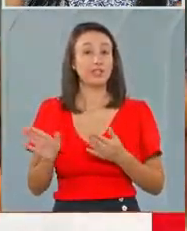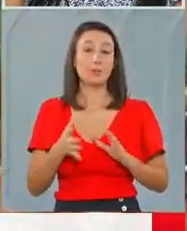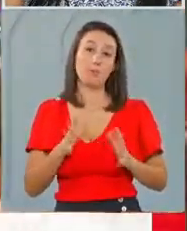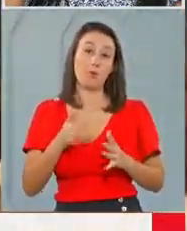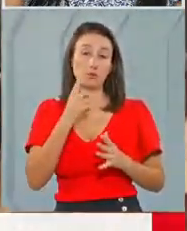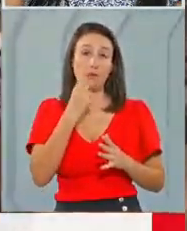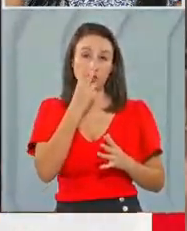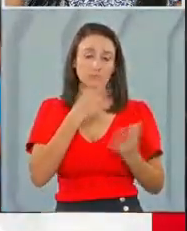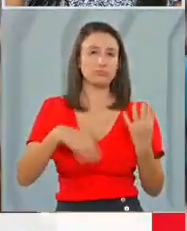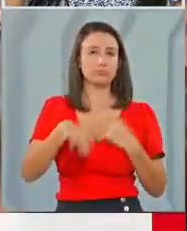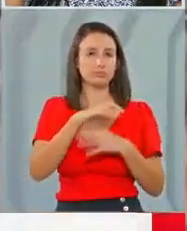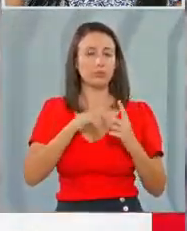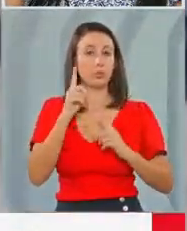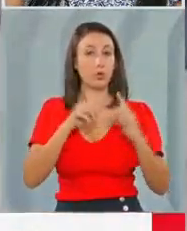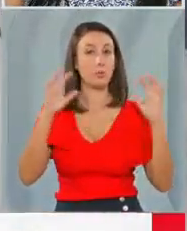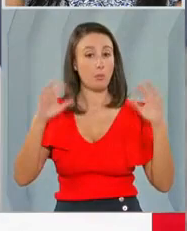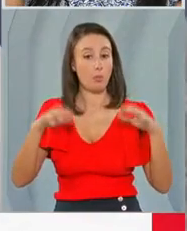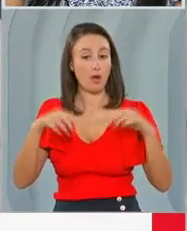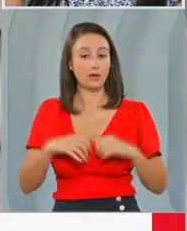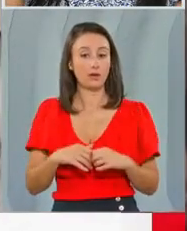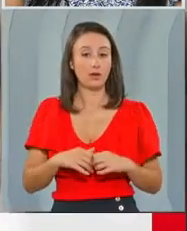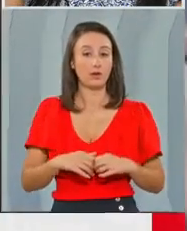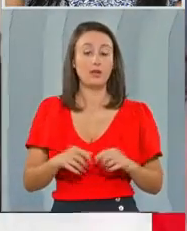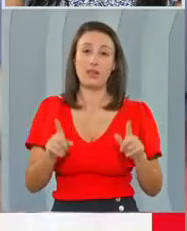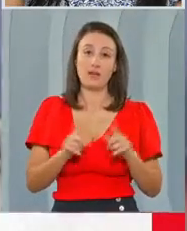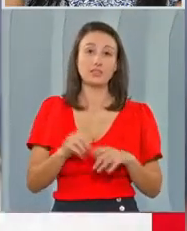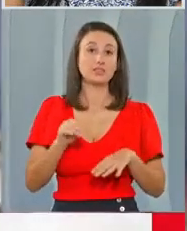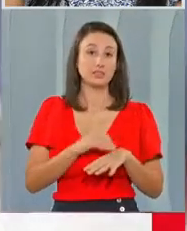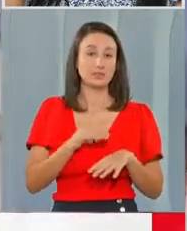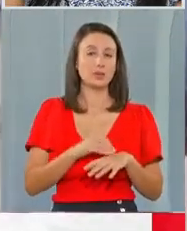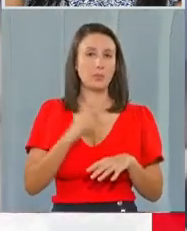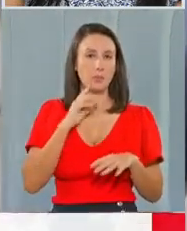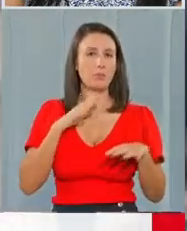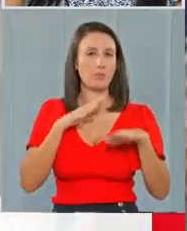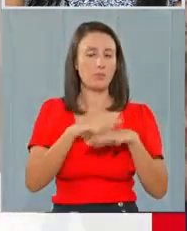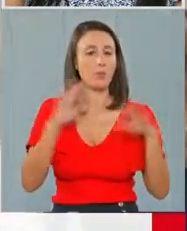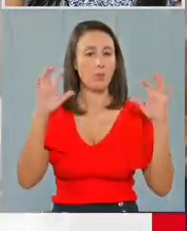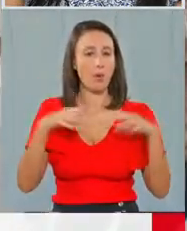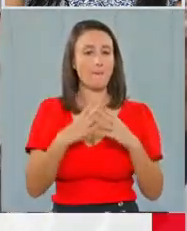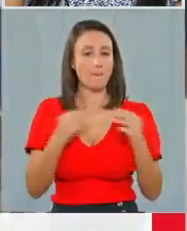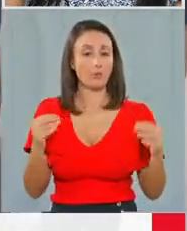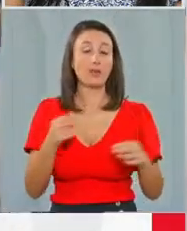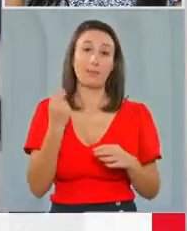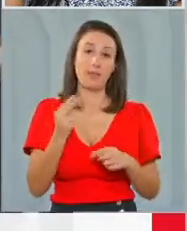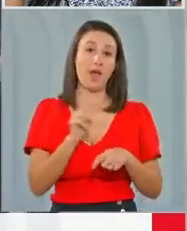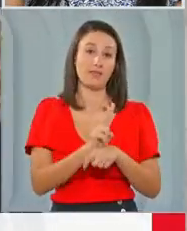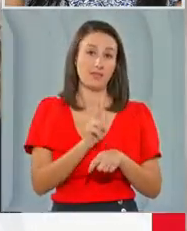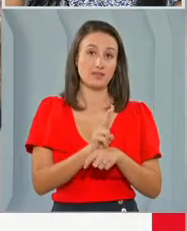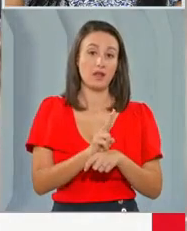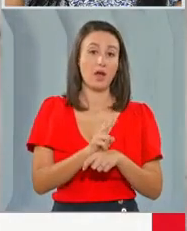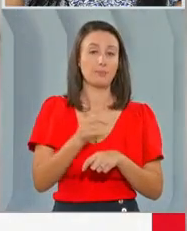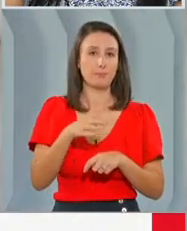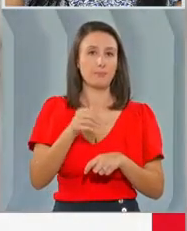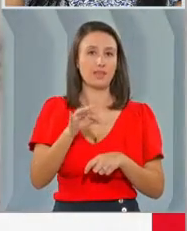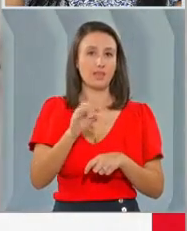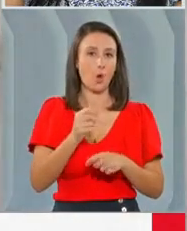cu aspect de vijelie, poate izola green din aversele să fie și cu caracter torențial, este bine să fim atenți la ceea ce va fi și, în general, la buletinele meteo,